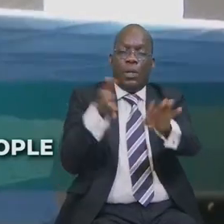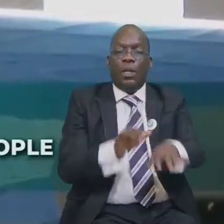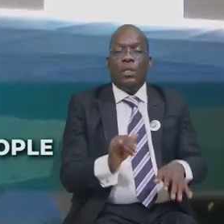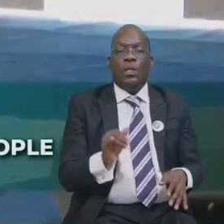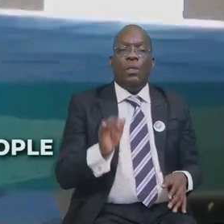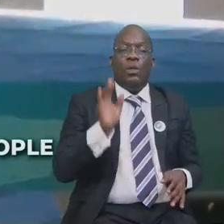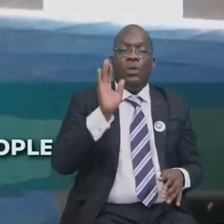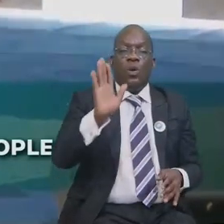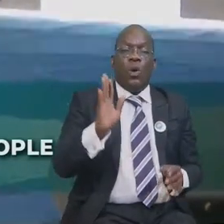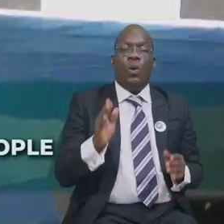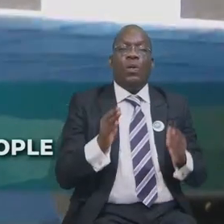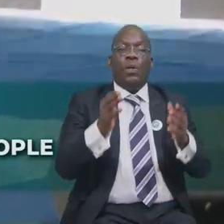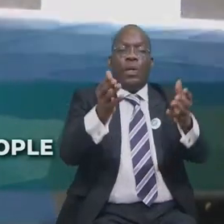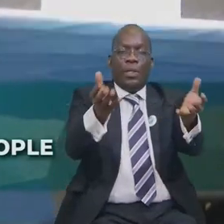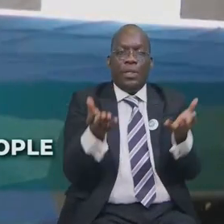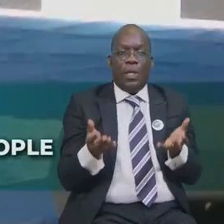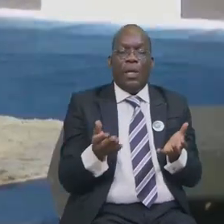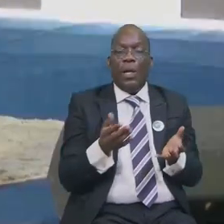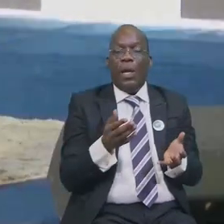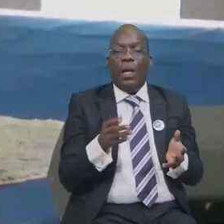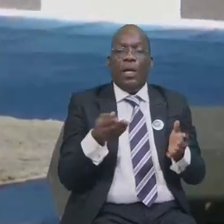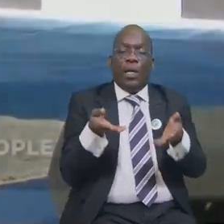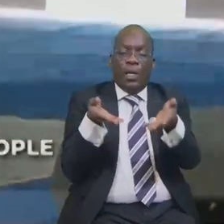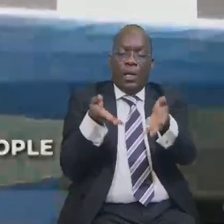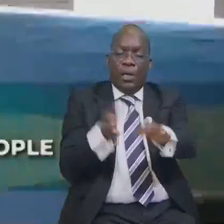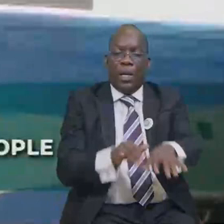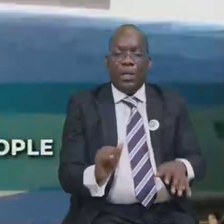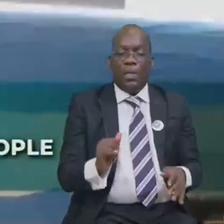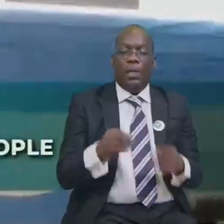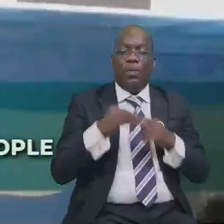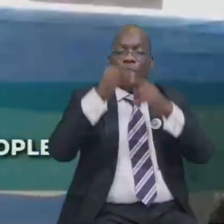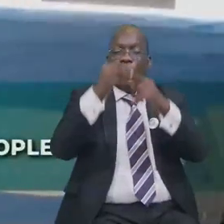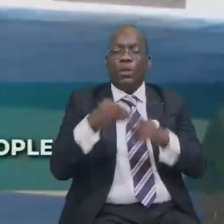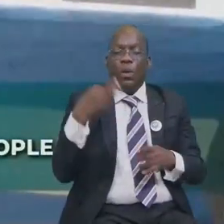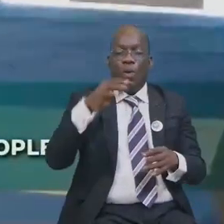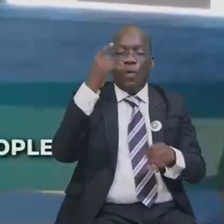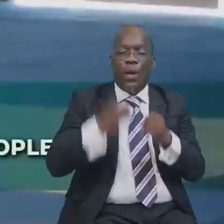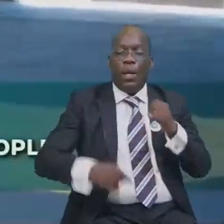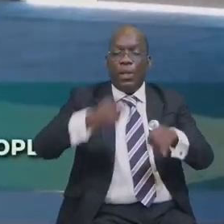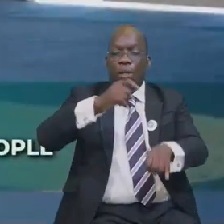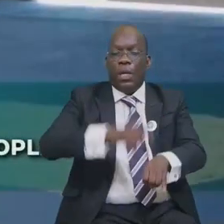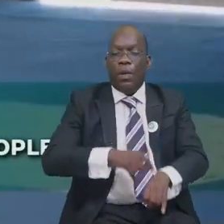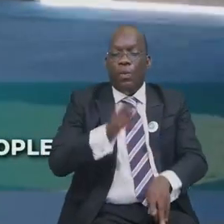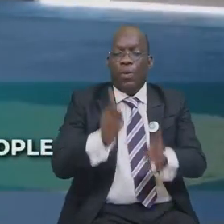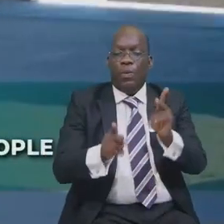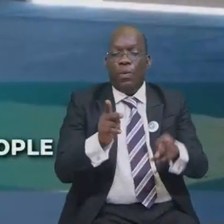et le zèle même, les particularités mortelles. Mais